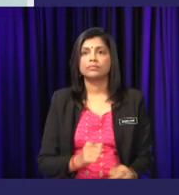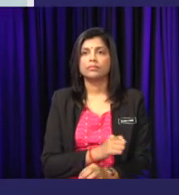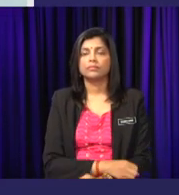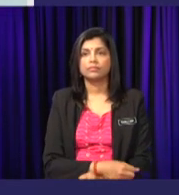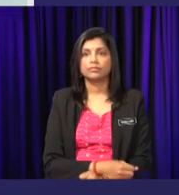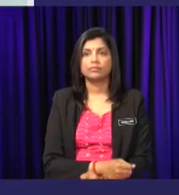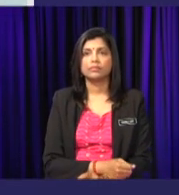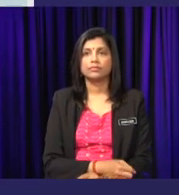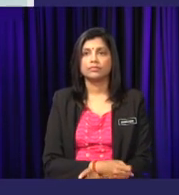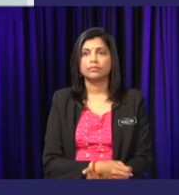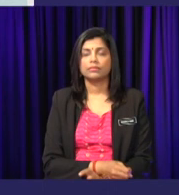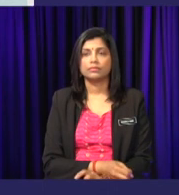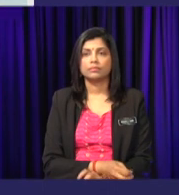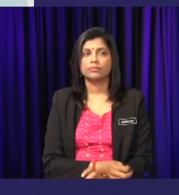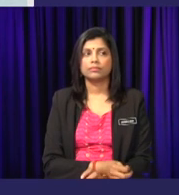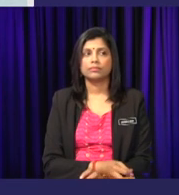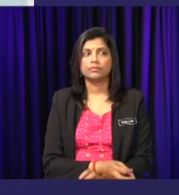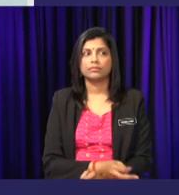tuh siapa yang bertutup